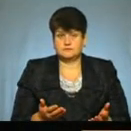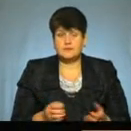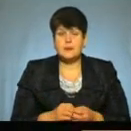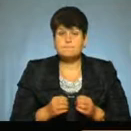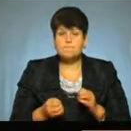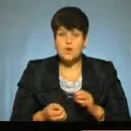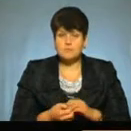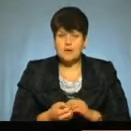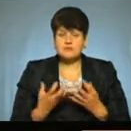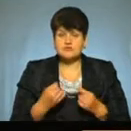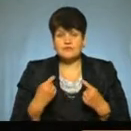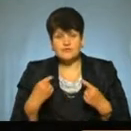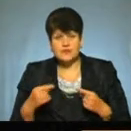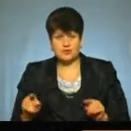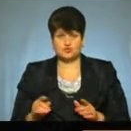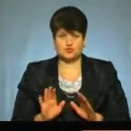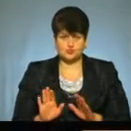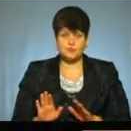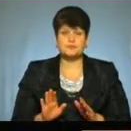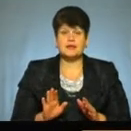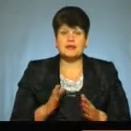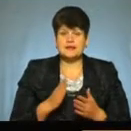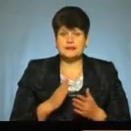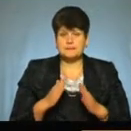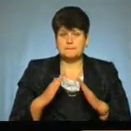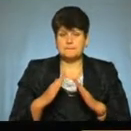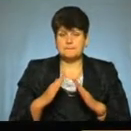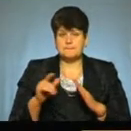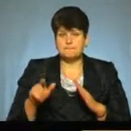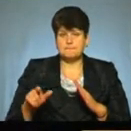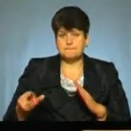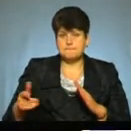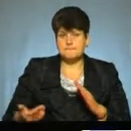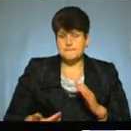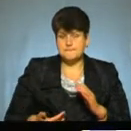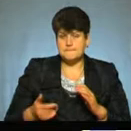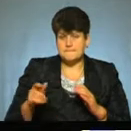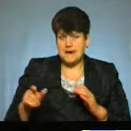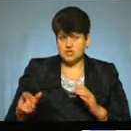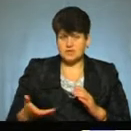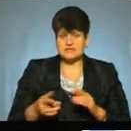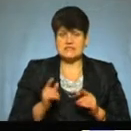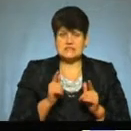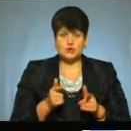Проблема ще іншого порядку. Скажімо, мешканці, а зараз згідно нових нормативних документів,